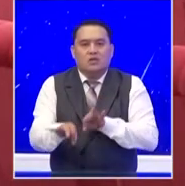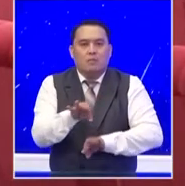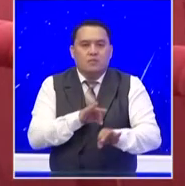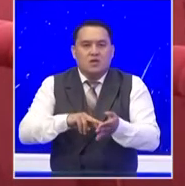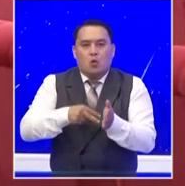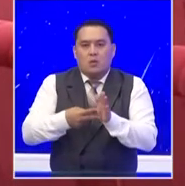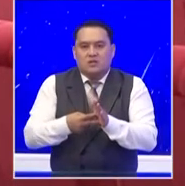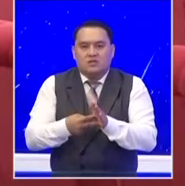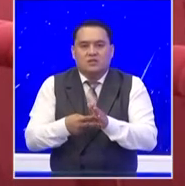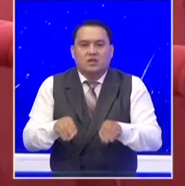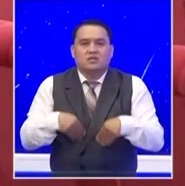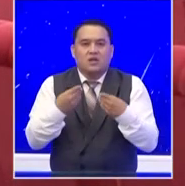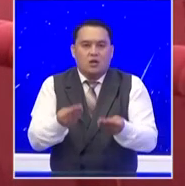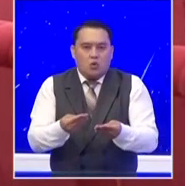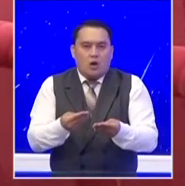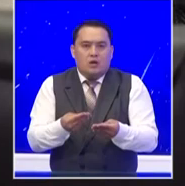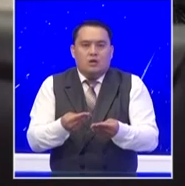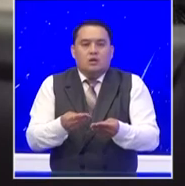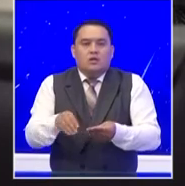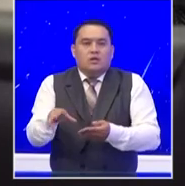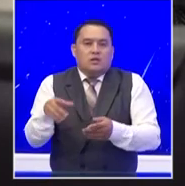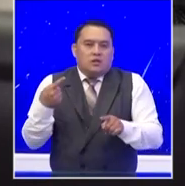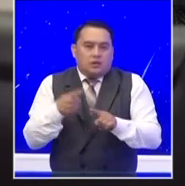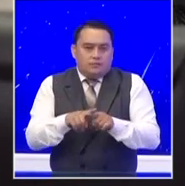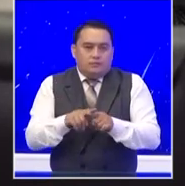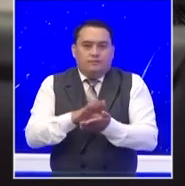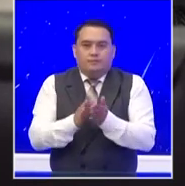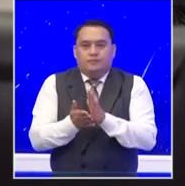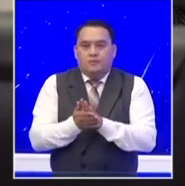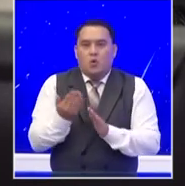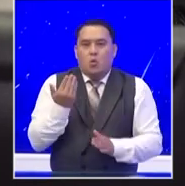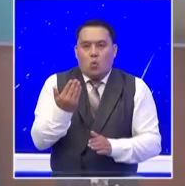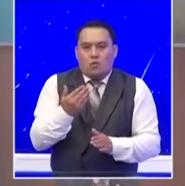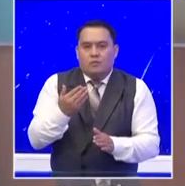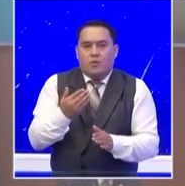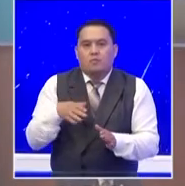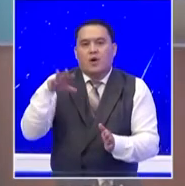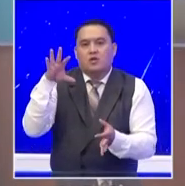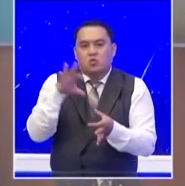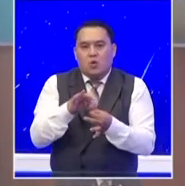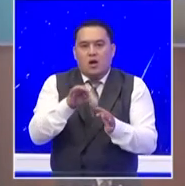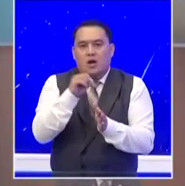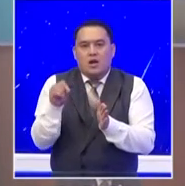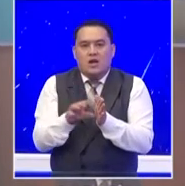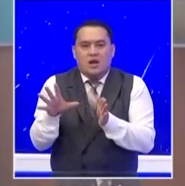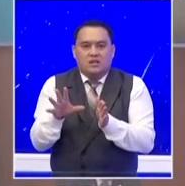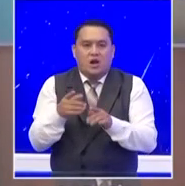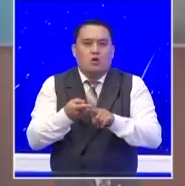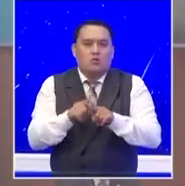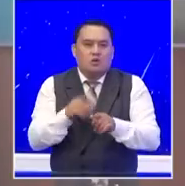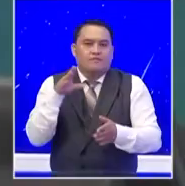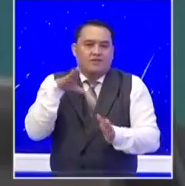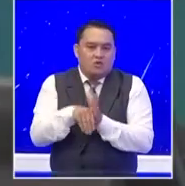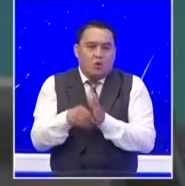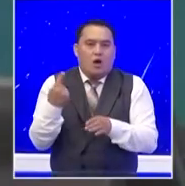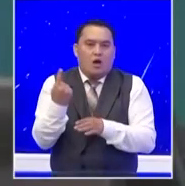с архитектурно-планировочным заданием, топографией и техническими условиями. В рамках подключения к электрическим сетям